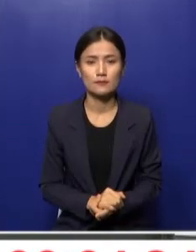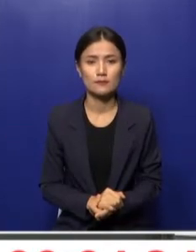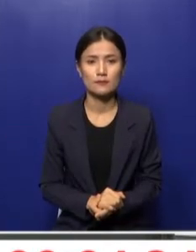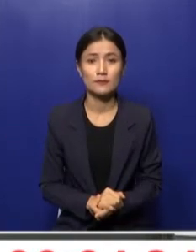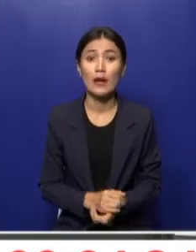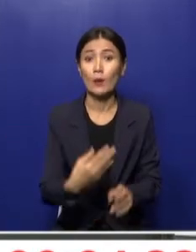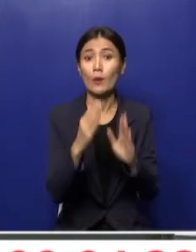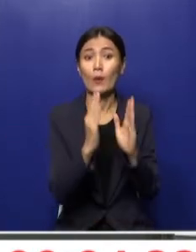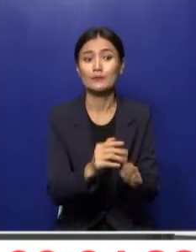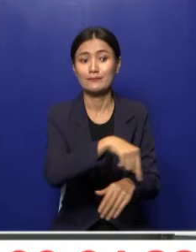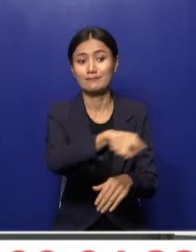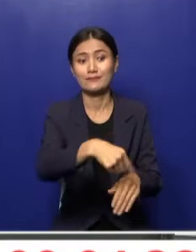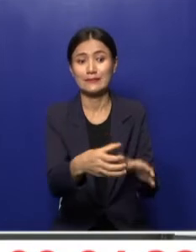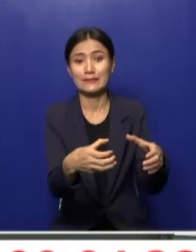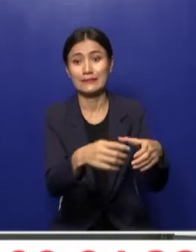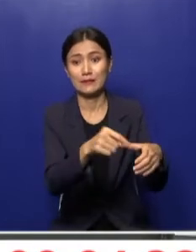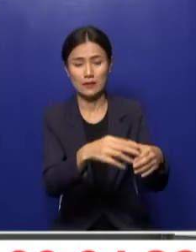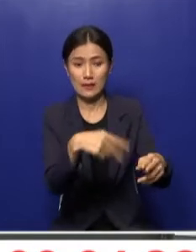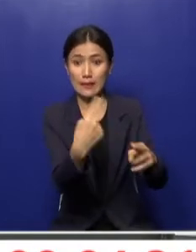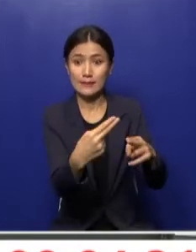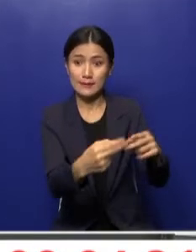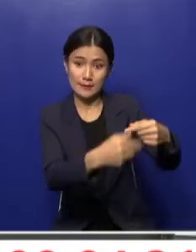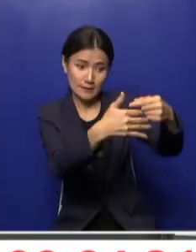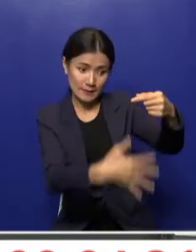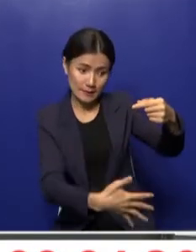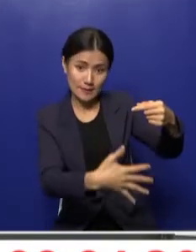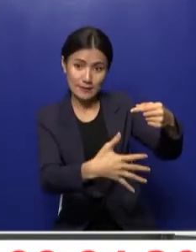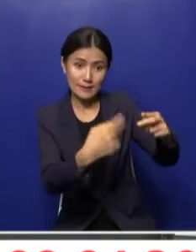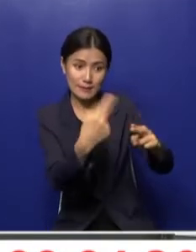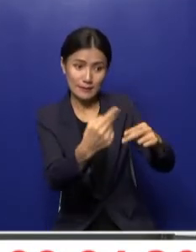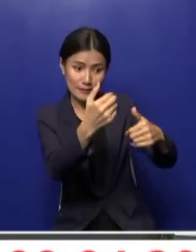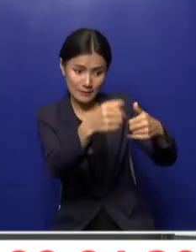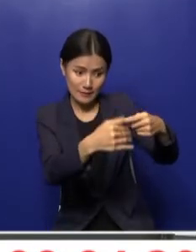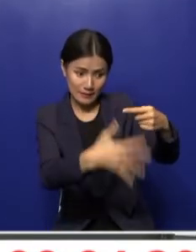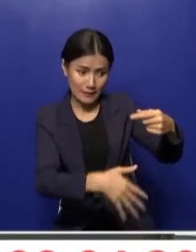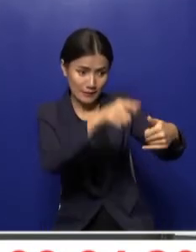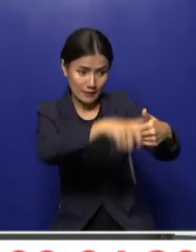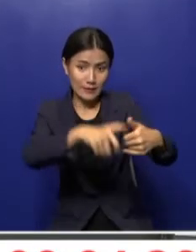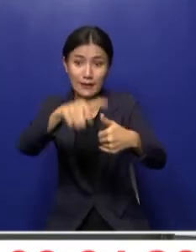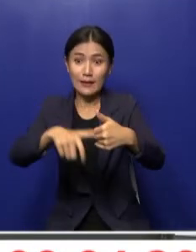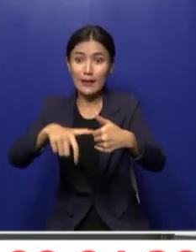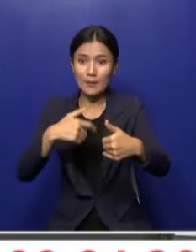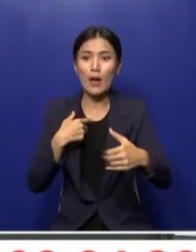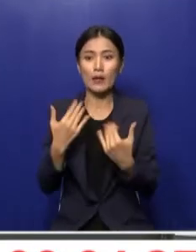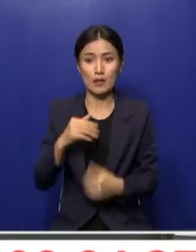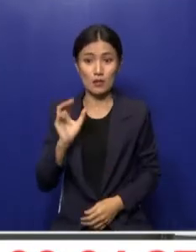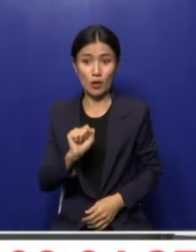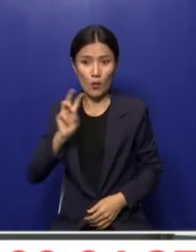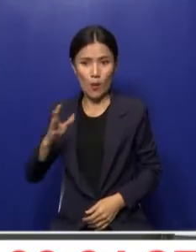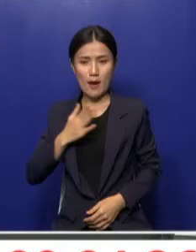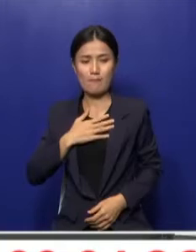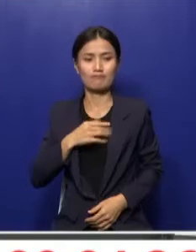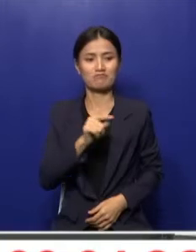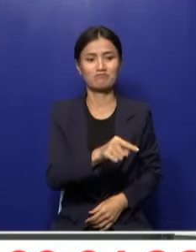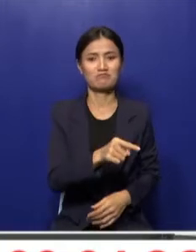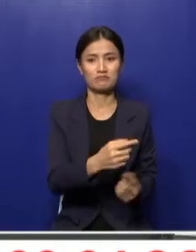นั้นก็ได้แสดงวิสัยทัศน์ให้กับสมาชิกวุฒิสภาทั้งช่วงนั้น